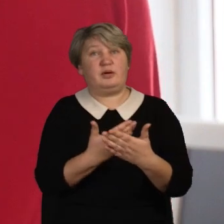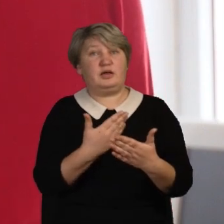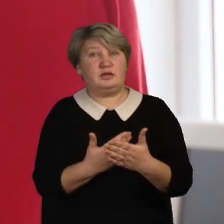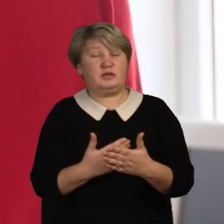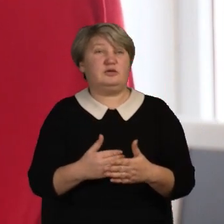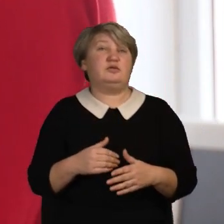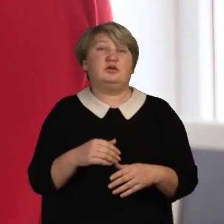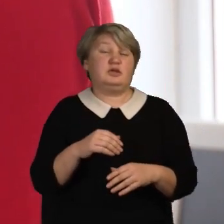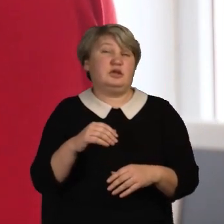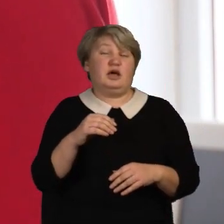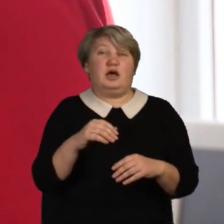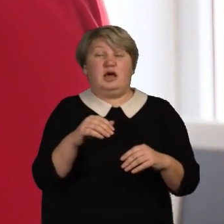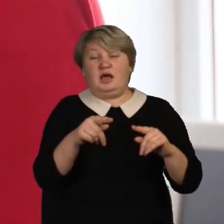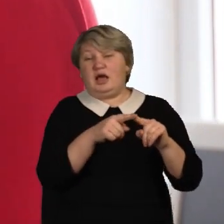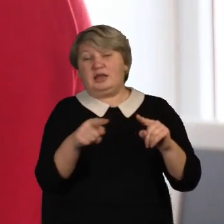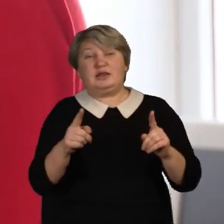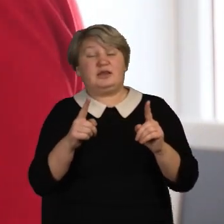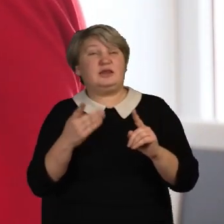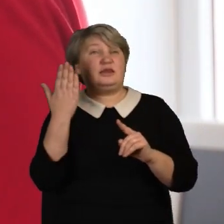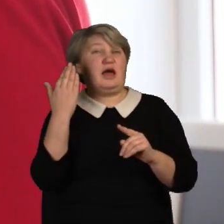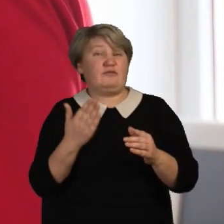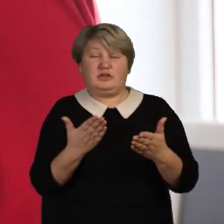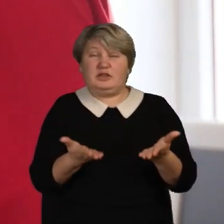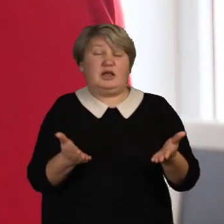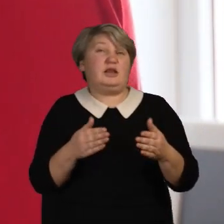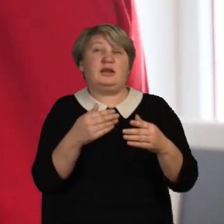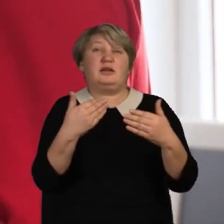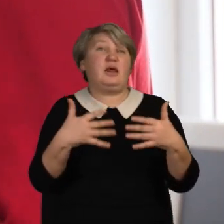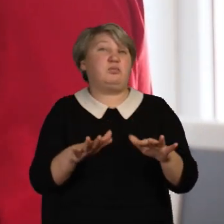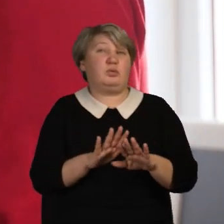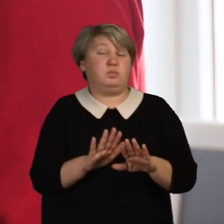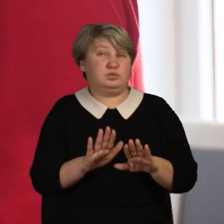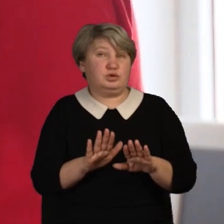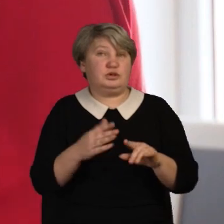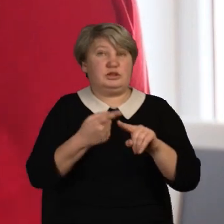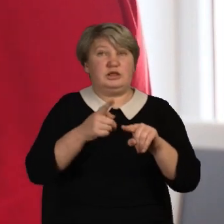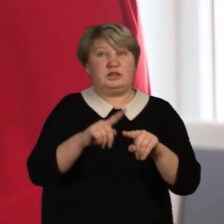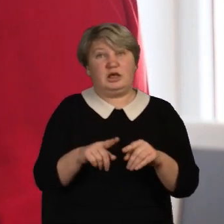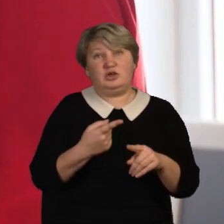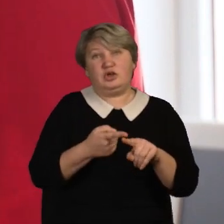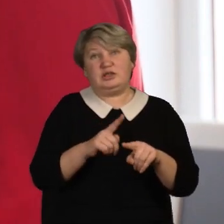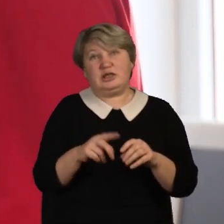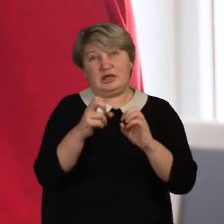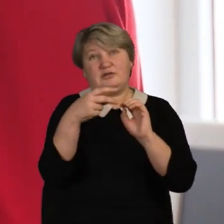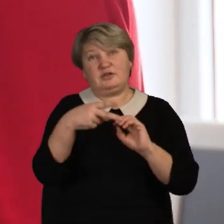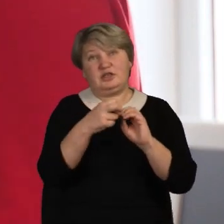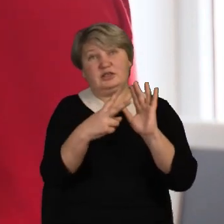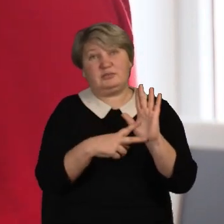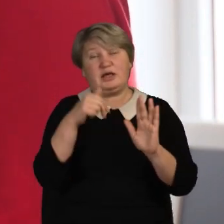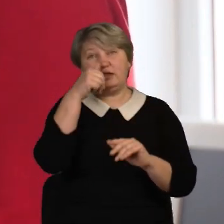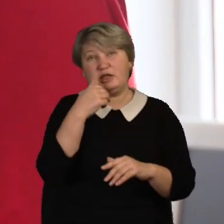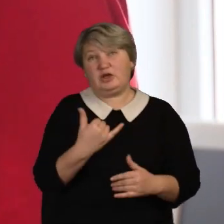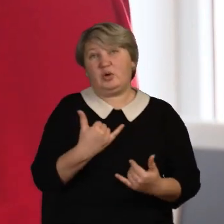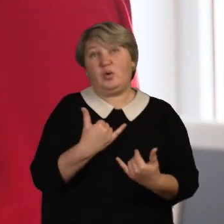пропущена, але як спростовуючи доводи сторін, ми говоримо про те, що десь фігурує дата 17-й рік, знову ж таки в нас